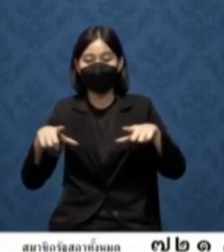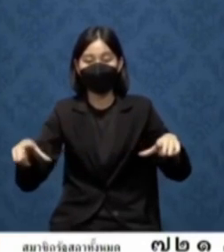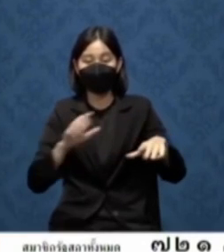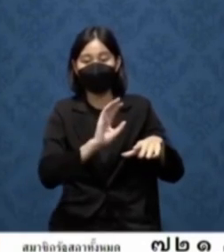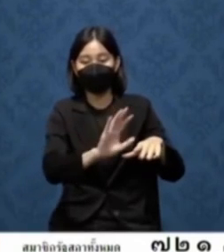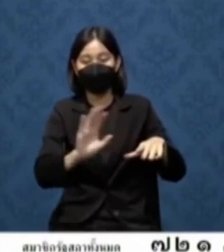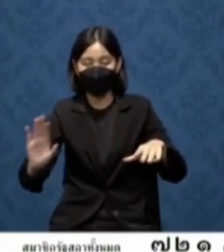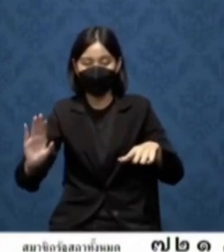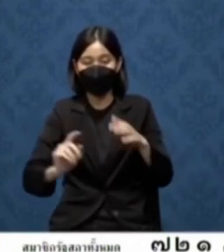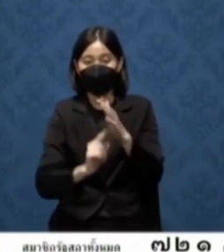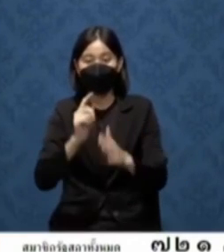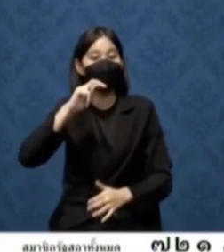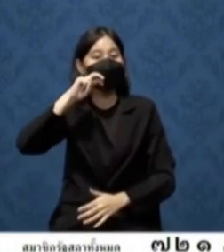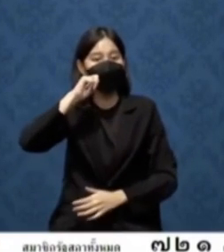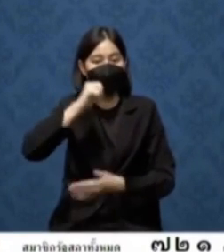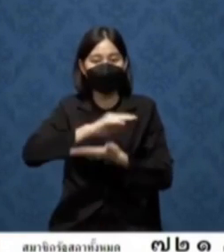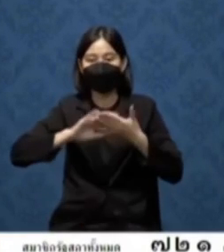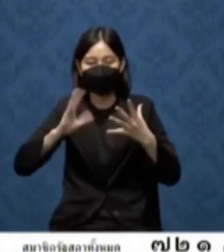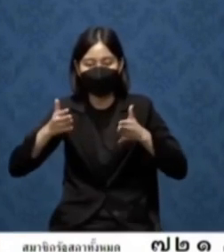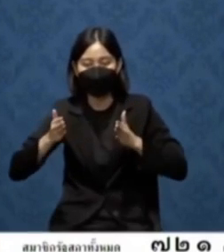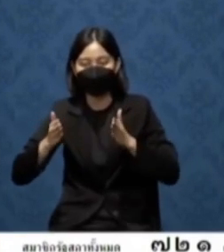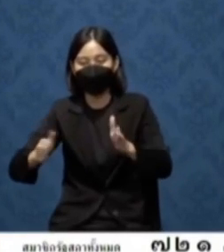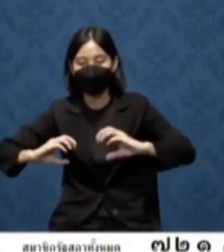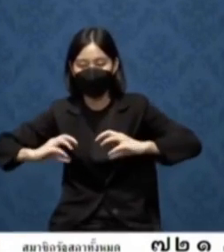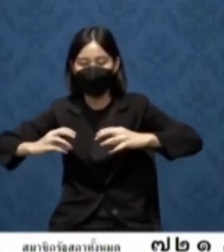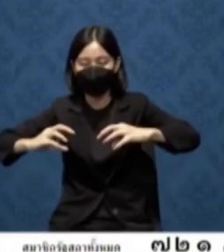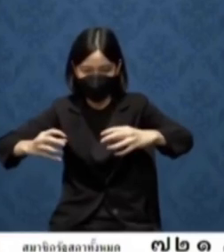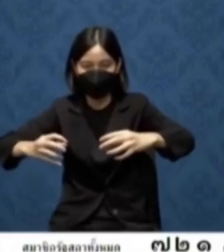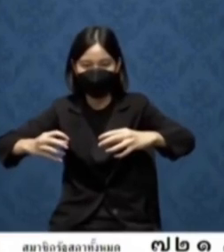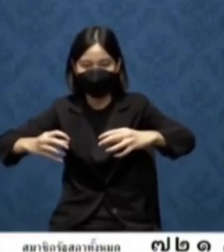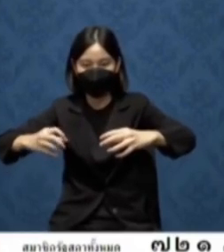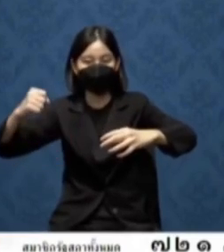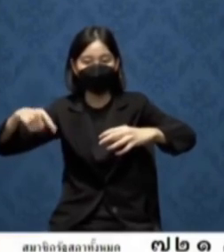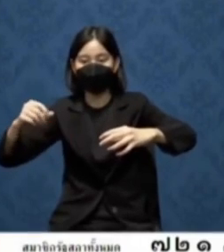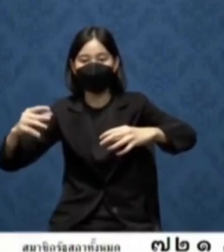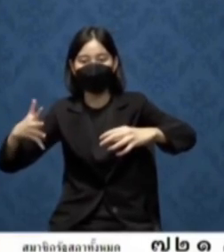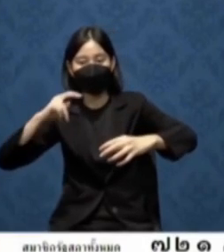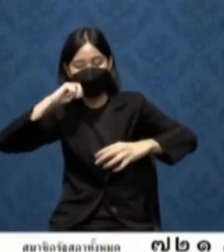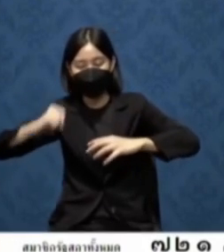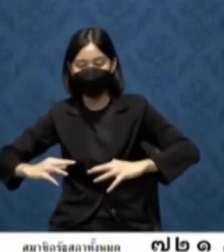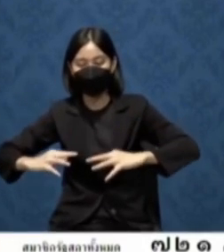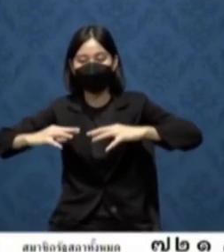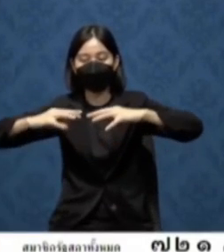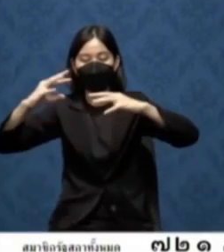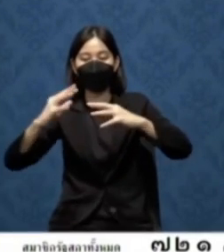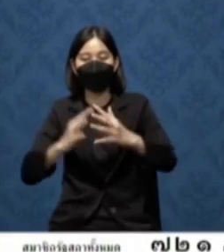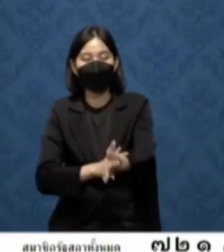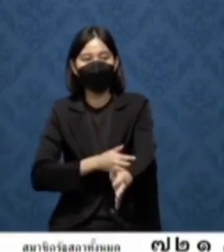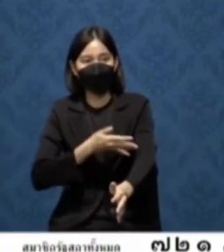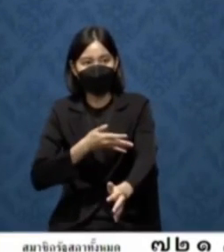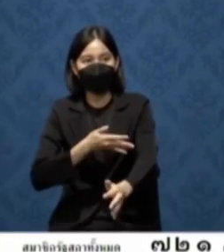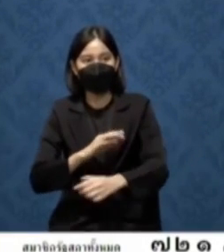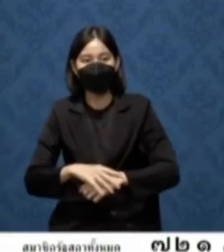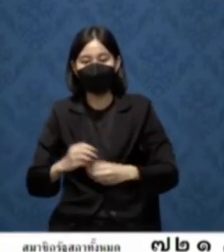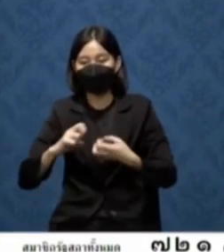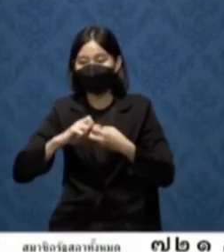ที่ไล่ตั้งแต่น้ำประปาไม่สะอาดถนนเป็นหลุมเป็นบ่อไม่ซ่อมแซมน้ำท่วมขังเป็นเวลานานไม่ได้รับ